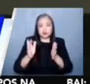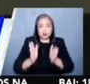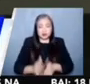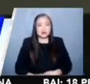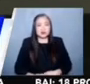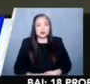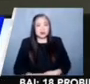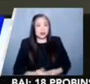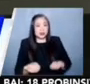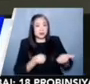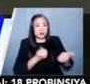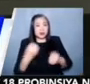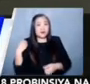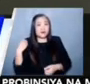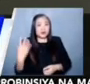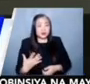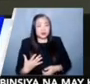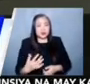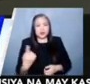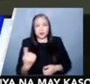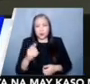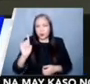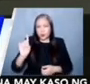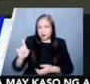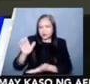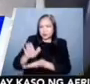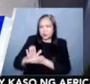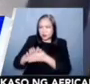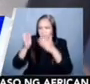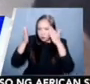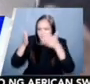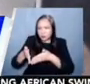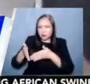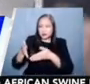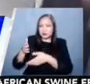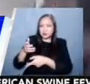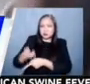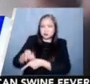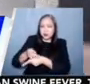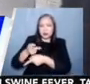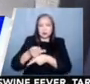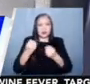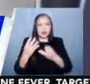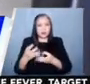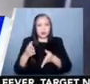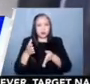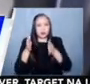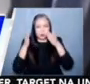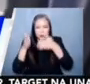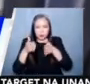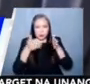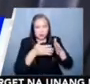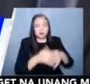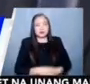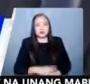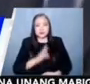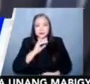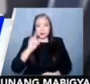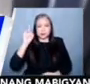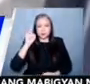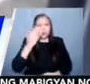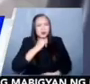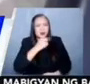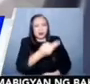daw na hindi lang isang paaralan Ang pinangangasiwaan Bakit hindi natin i-hire to instead of of